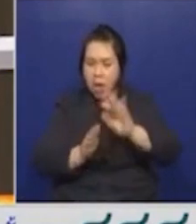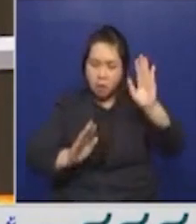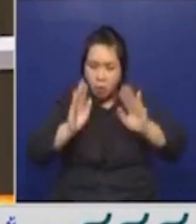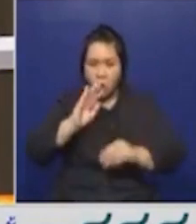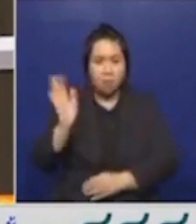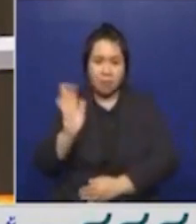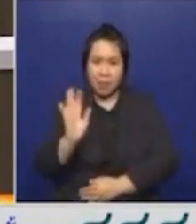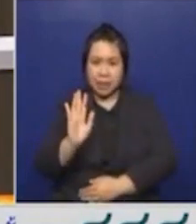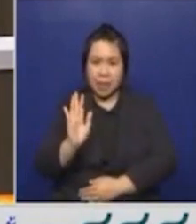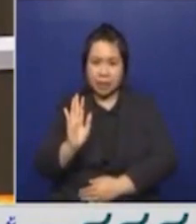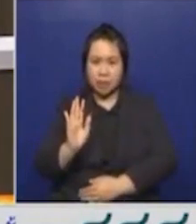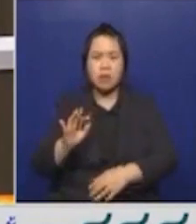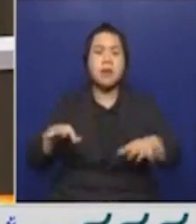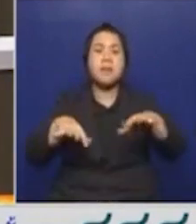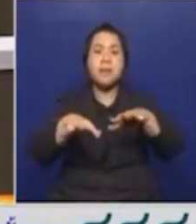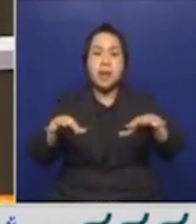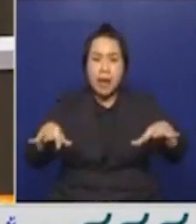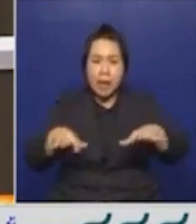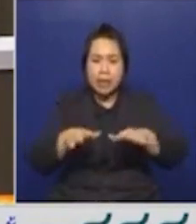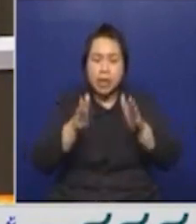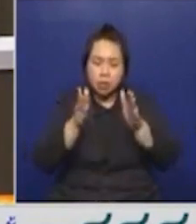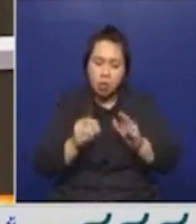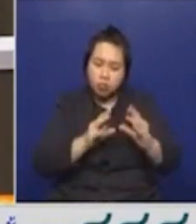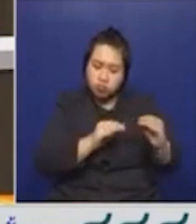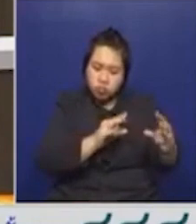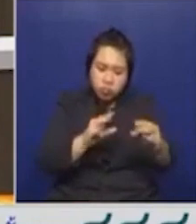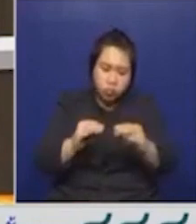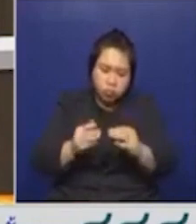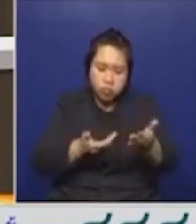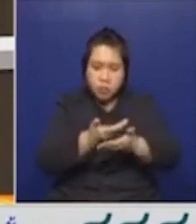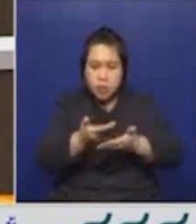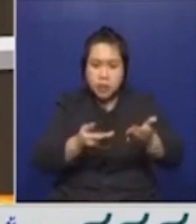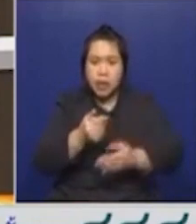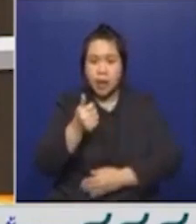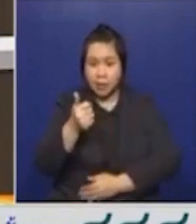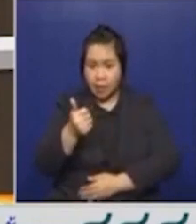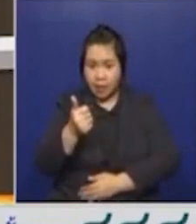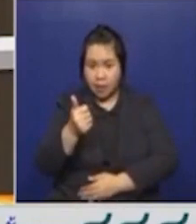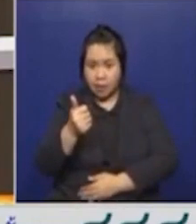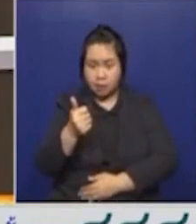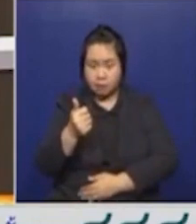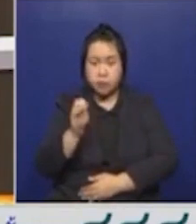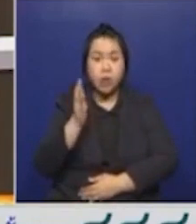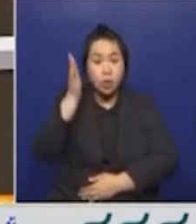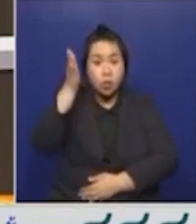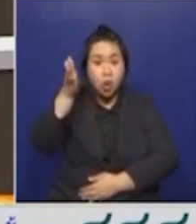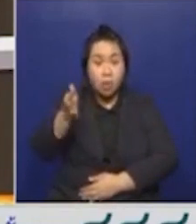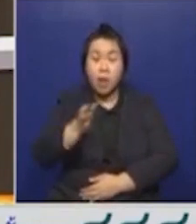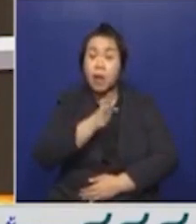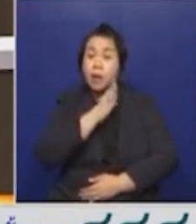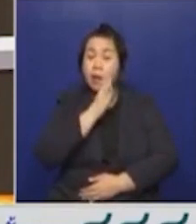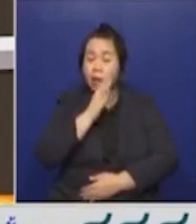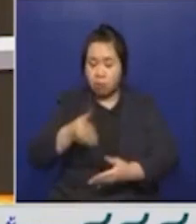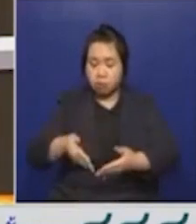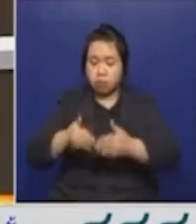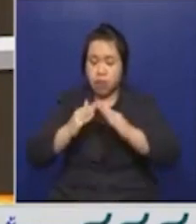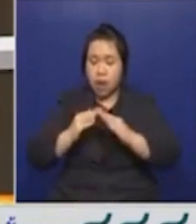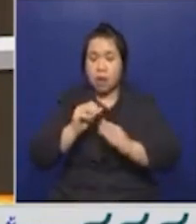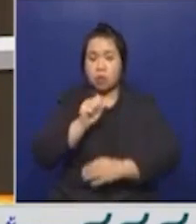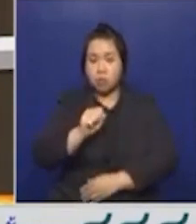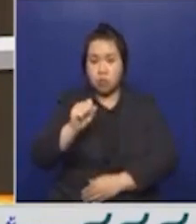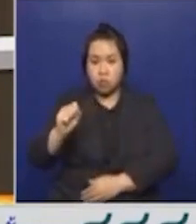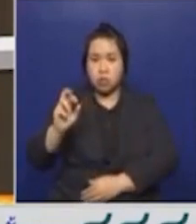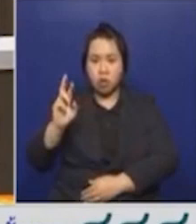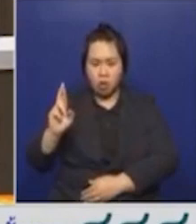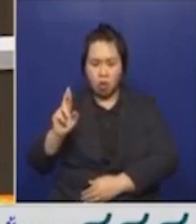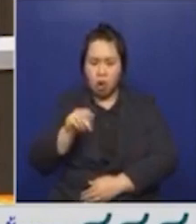นี่เป็นเรื่องปกติที่ควรคุยกันได้ในสภาผู้แทนราษฎรค่ะในอนาคตถ้ามีการตั้งสสรและไปจำกัดการ